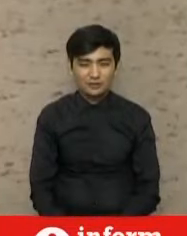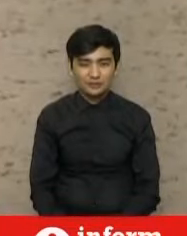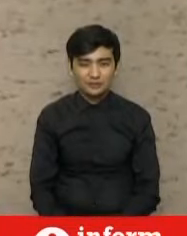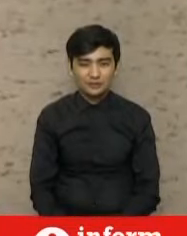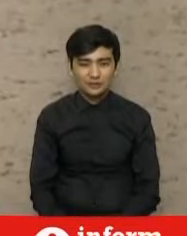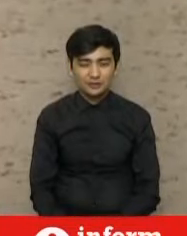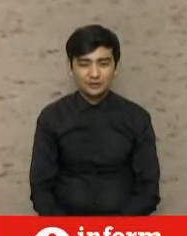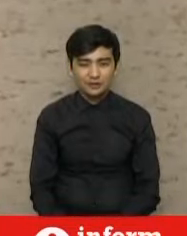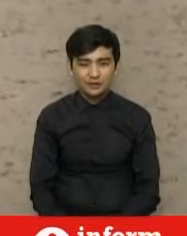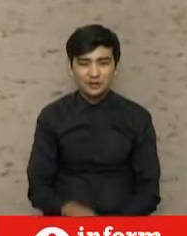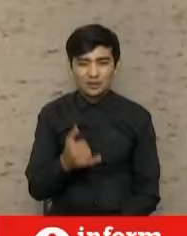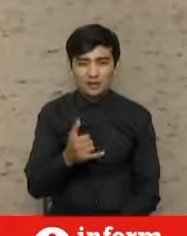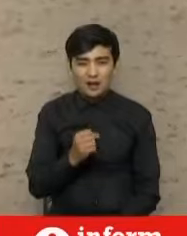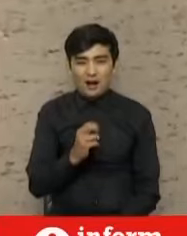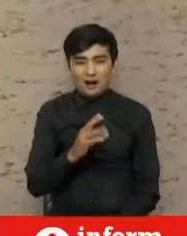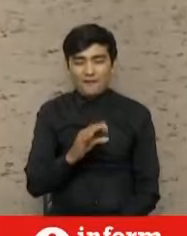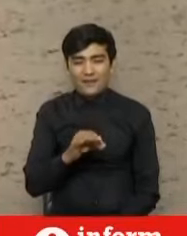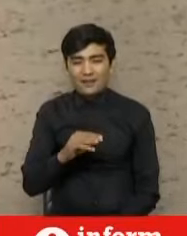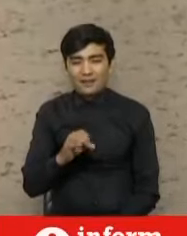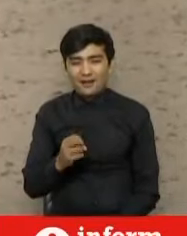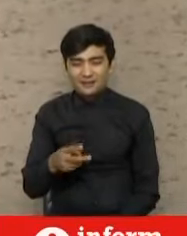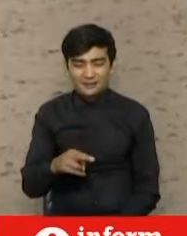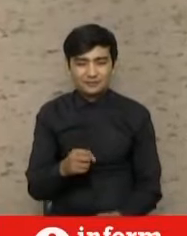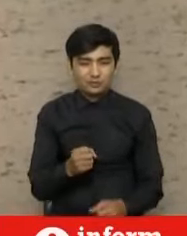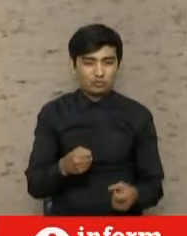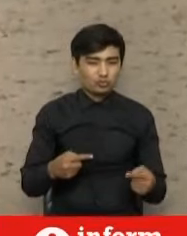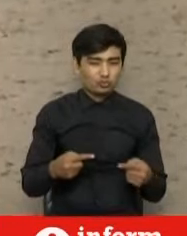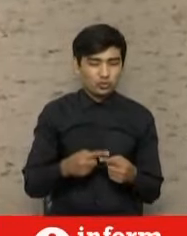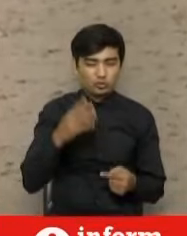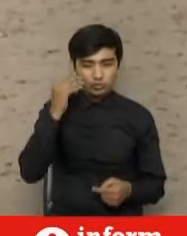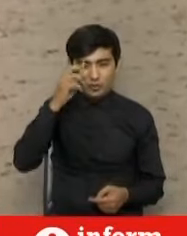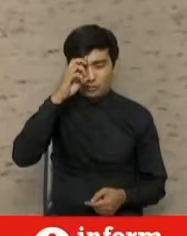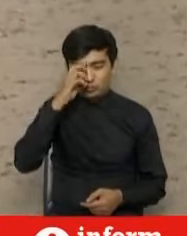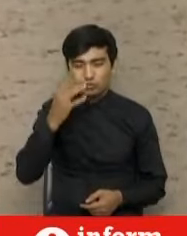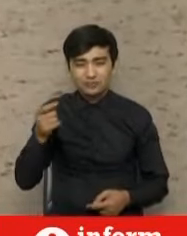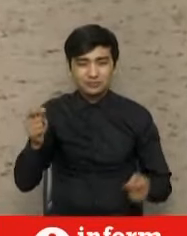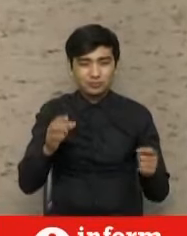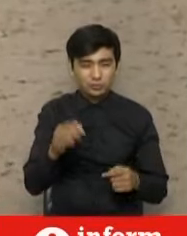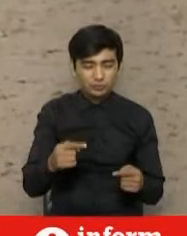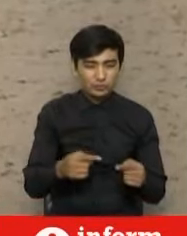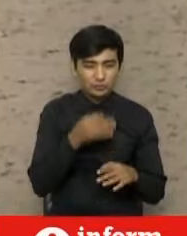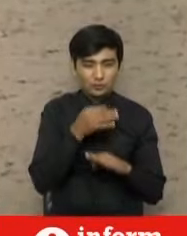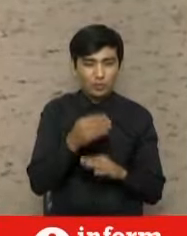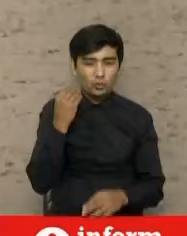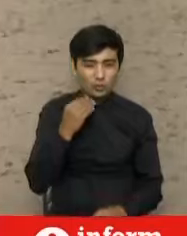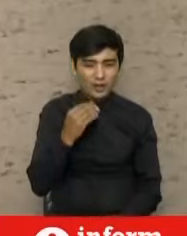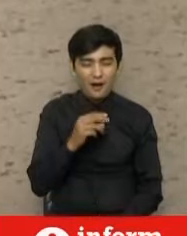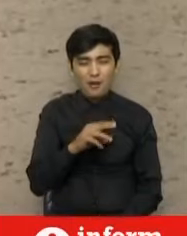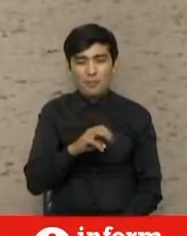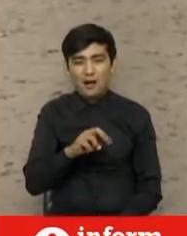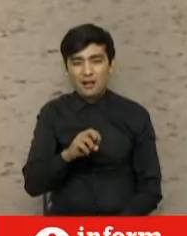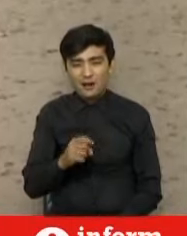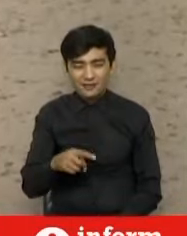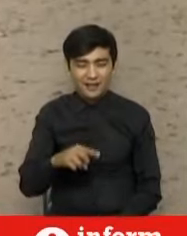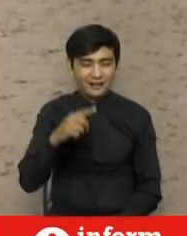Қазір аккредитацияны өткеннен кейін нақты мемлекет саны шығатын болады, бірақ Түркия елі, Малайзия елі, Қырғызстанның